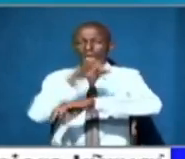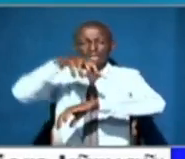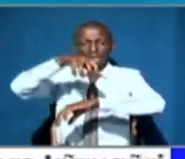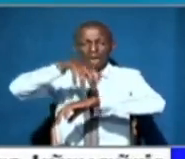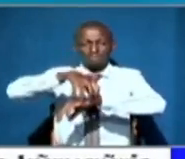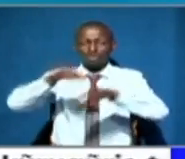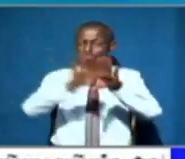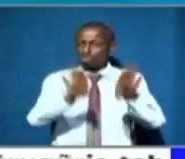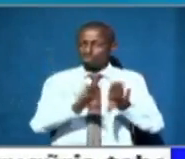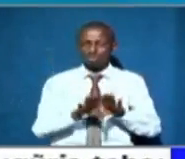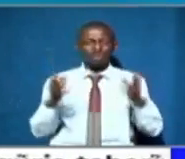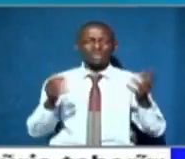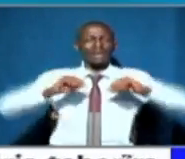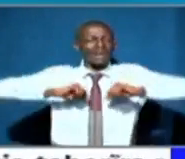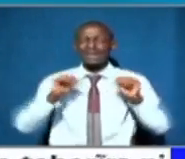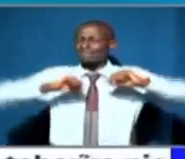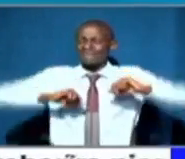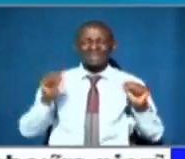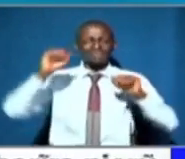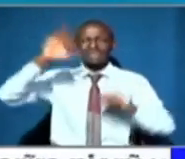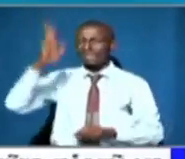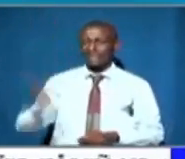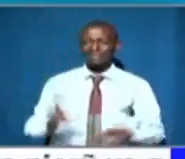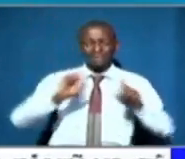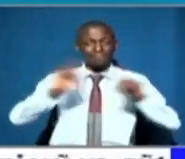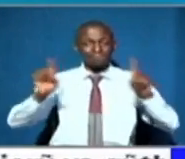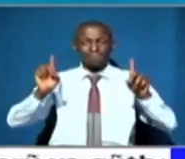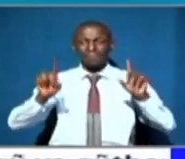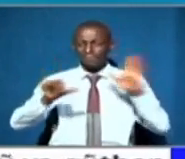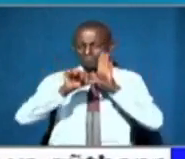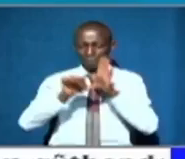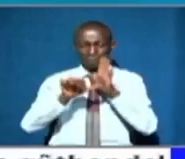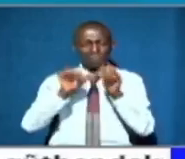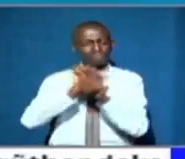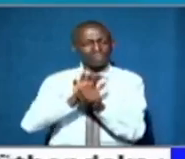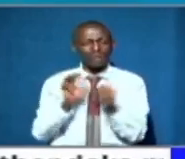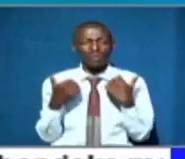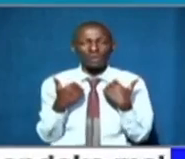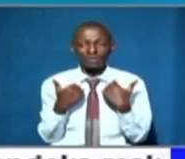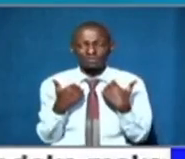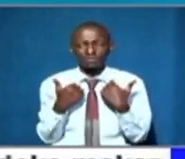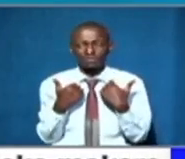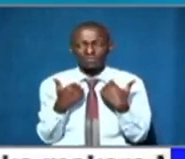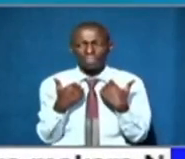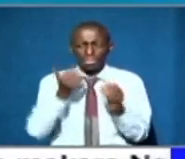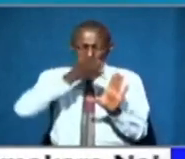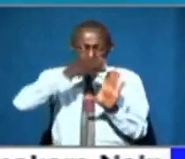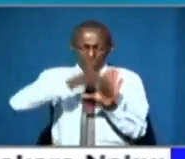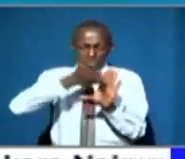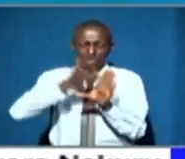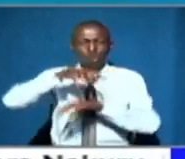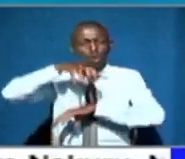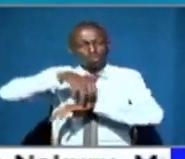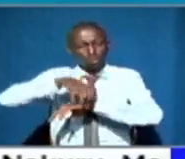ihigeto tuti ati twake na tikana kikana ke ni maundu maratu rehere thina muingi muno ona ithu psychologically adwa mithigiti na